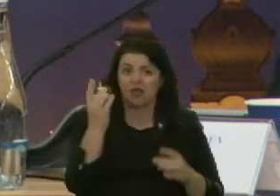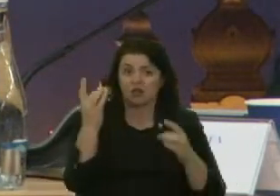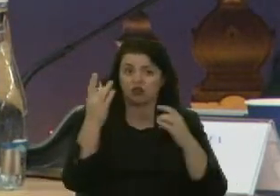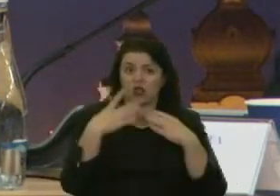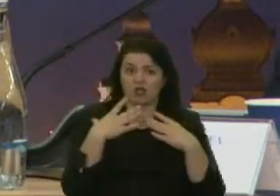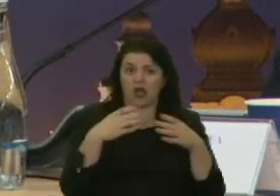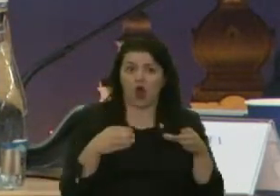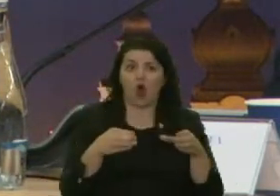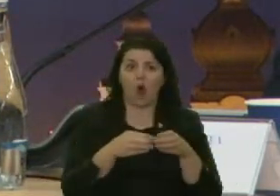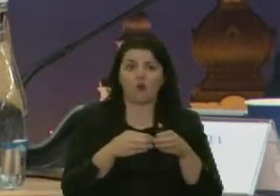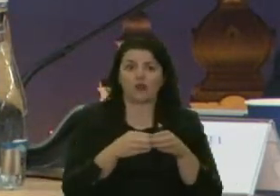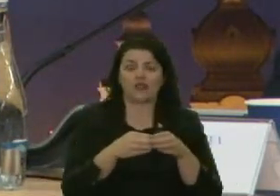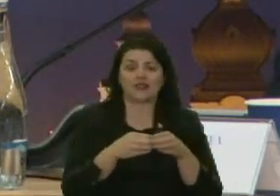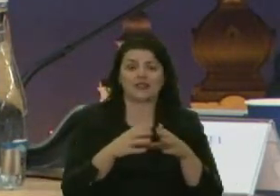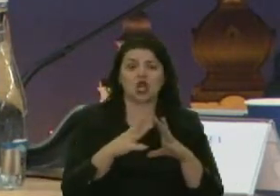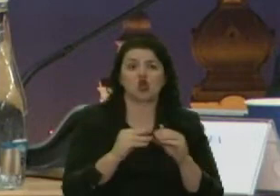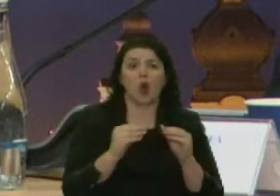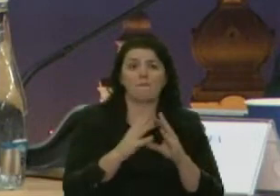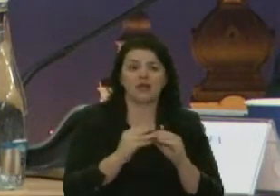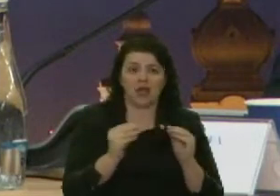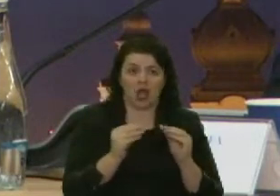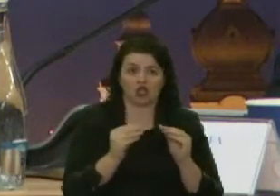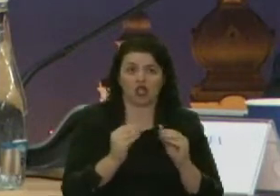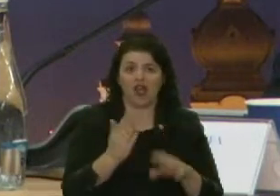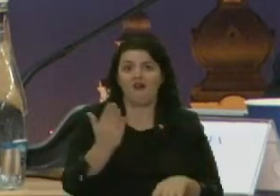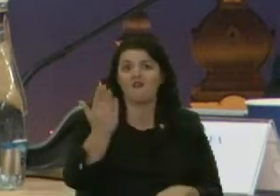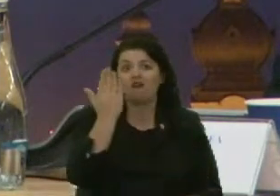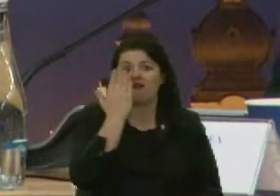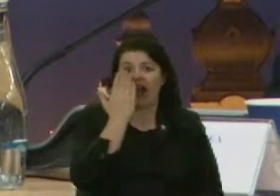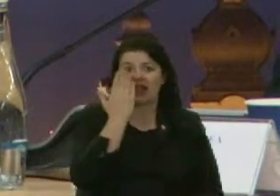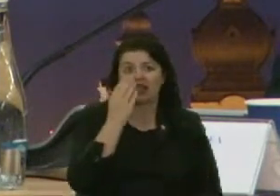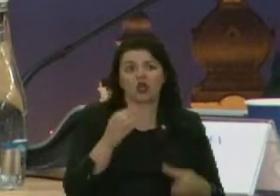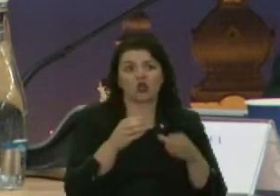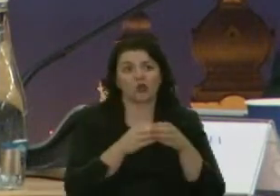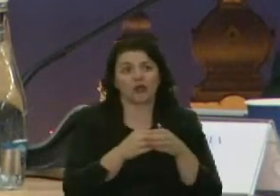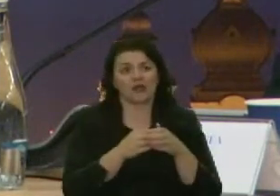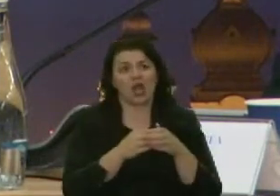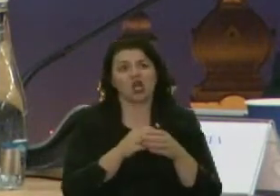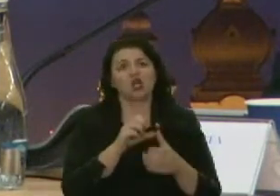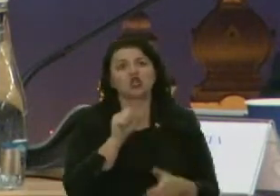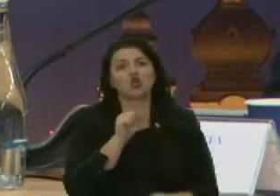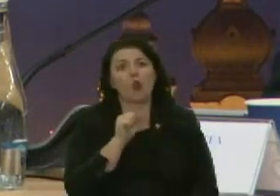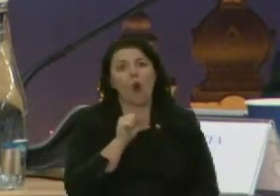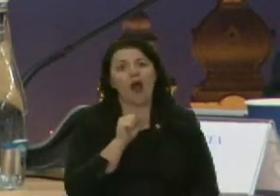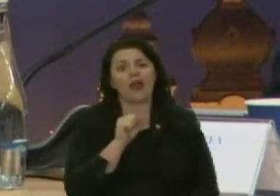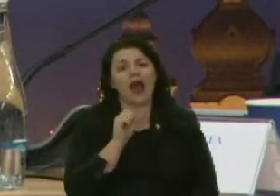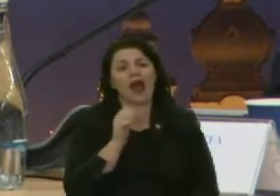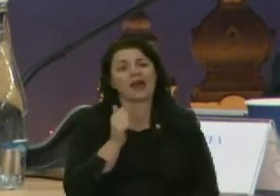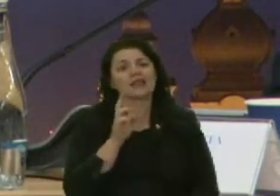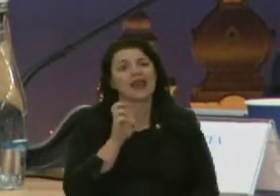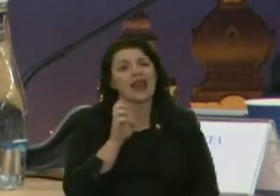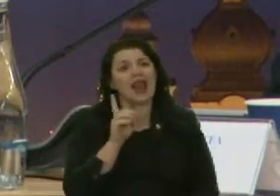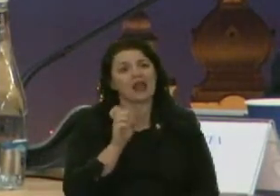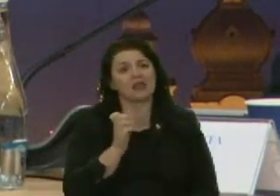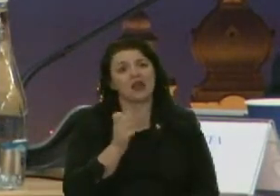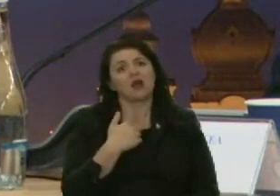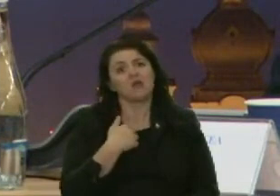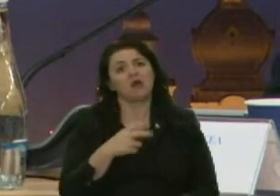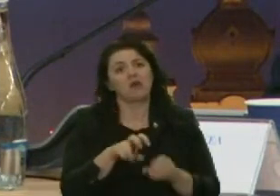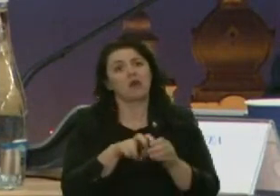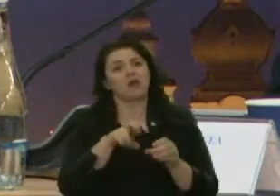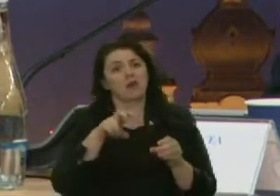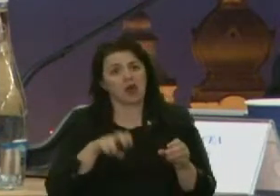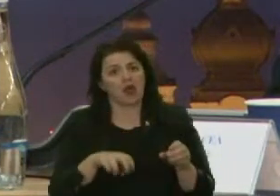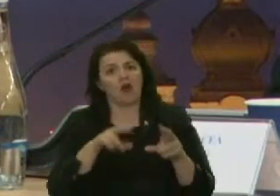a comunității românești față de Grupul Școlar școlar ardeleană îmi voi rezerva dreptul de a